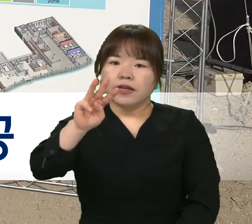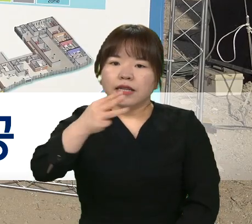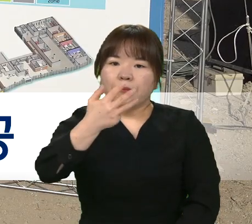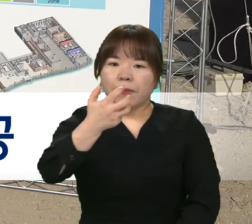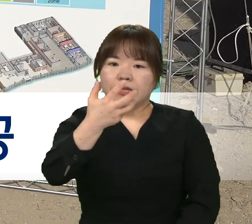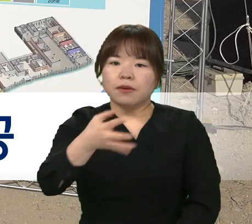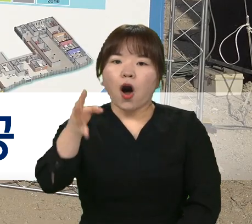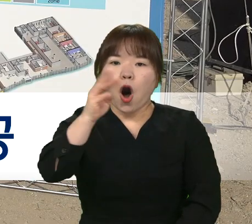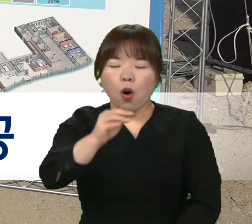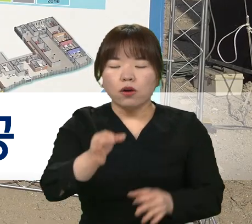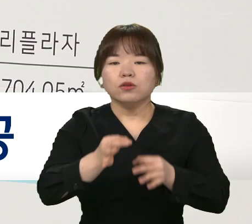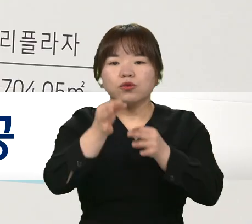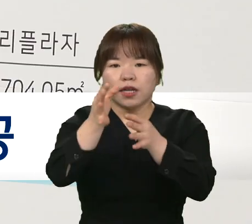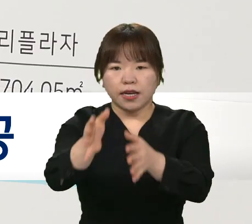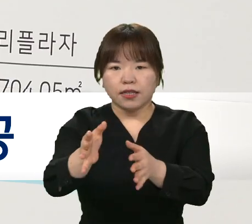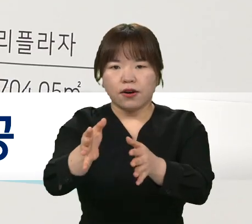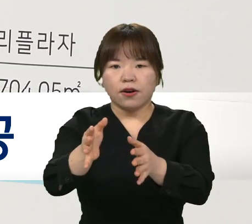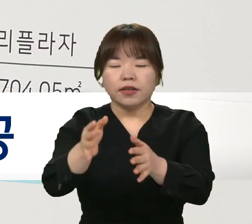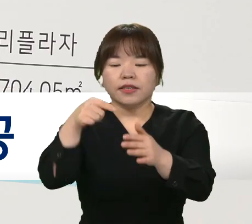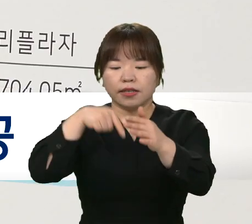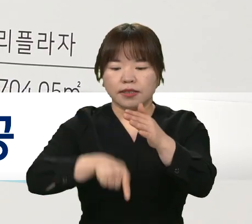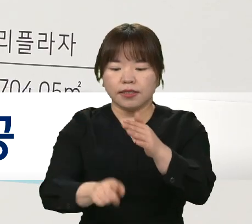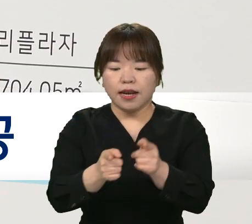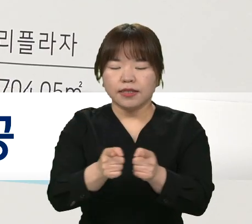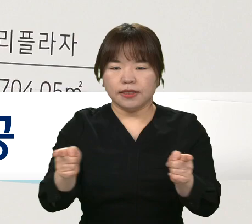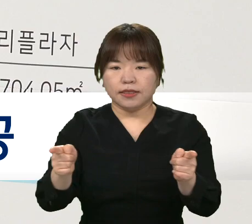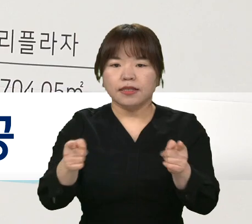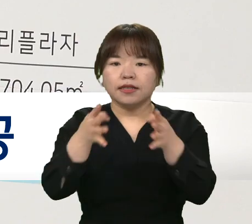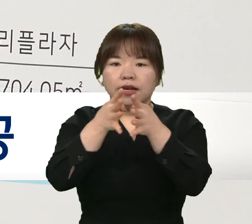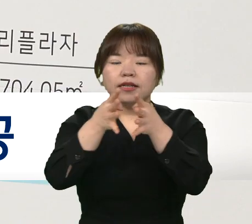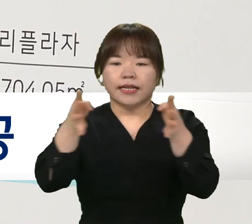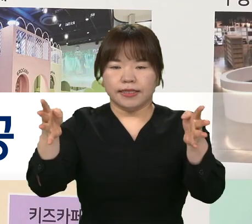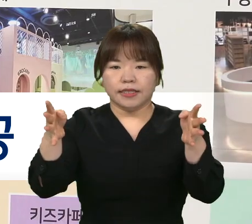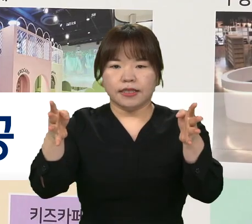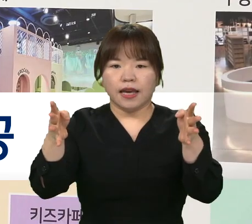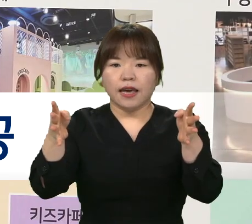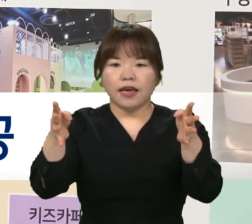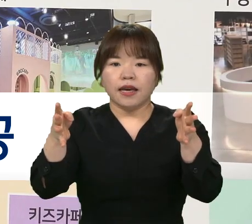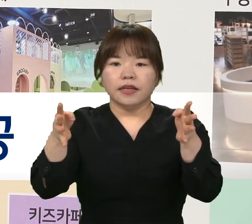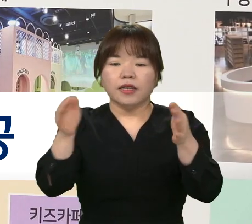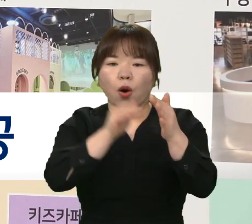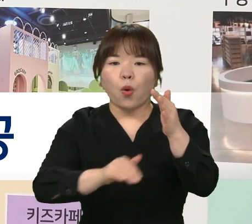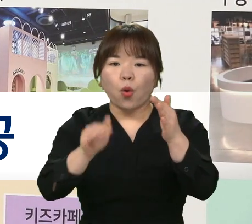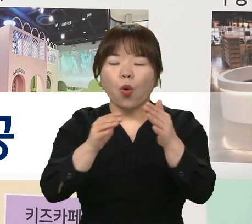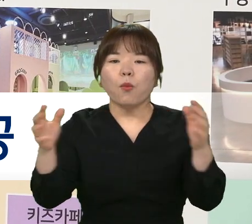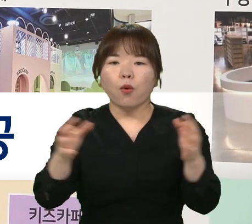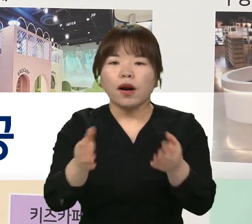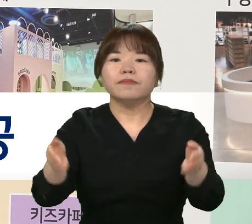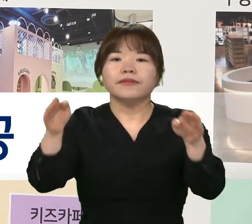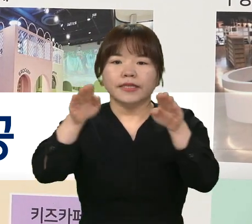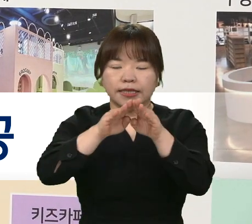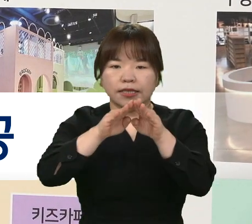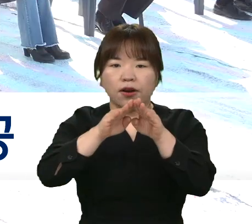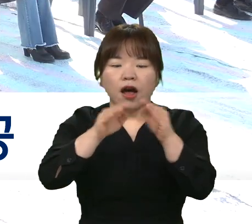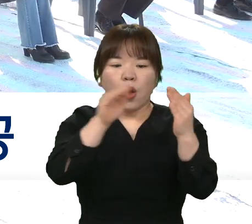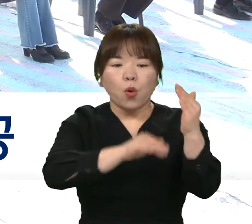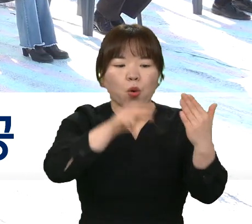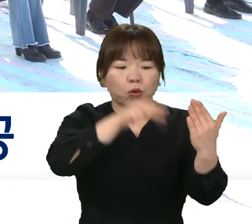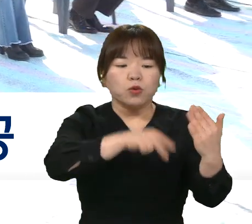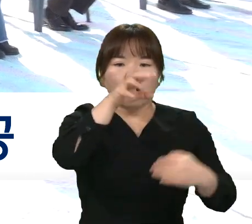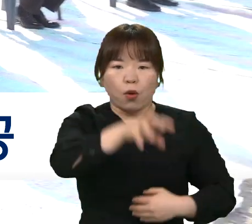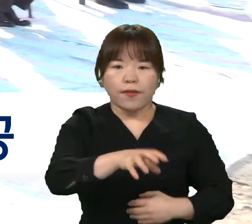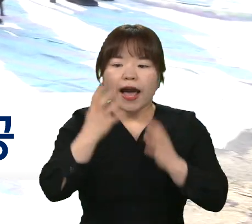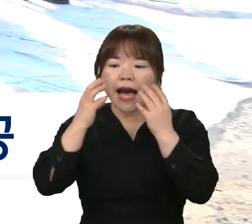부지에 380억원을 투입하고 지하 1층 지상 4층 규모의 공공복합시설 흥해 공공도서관과